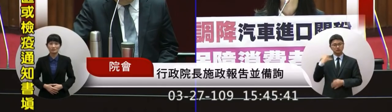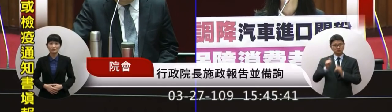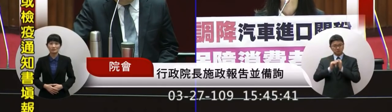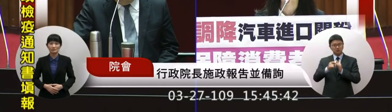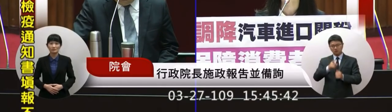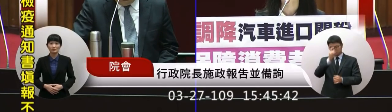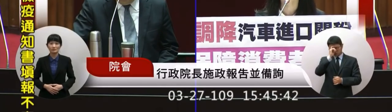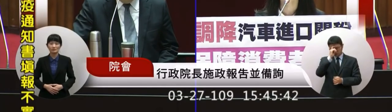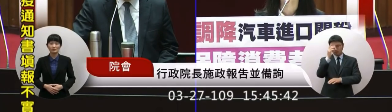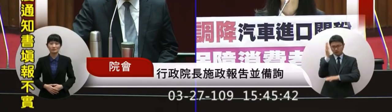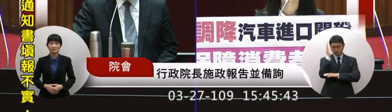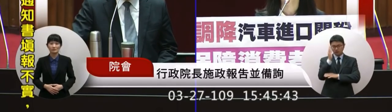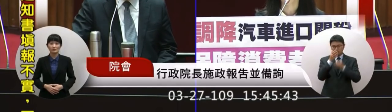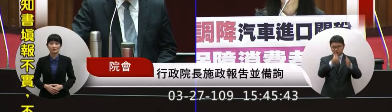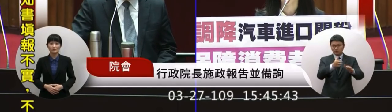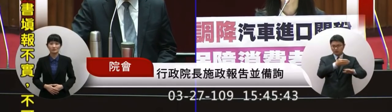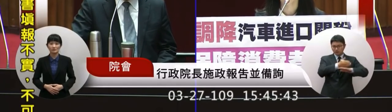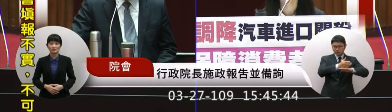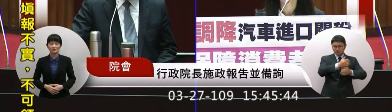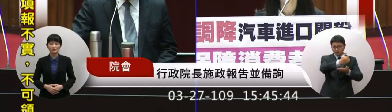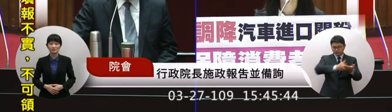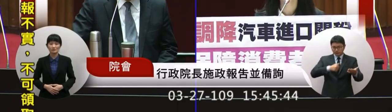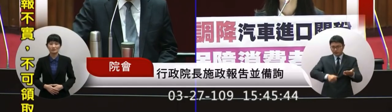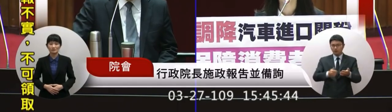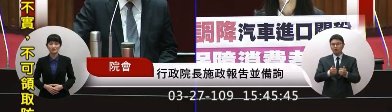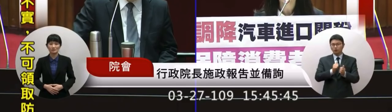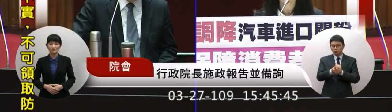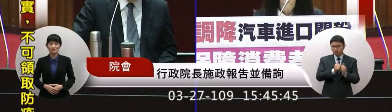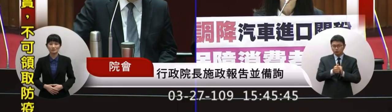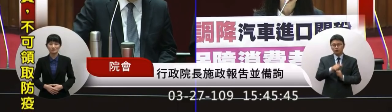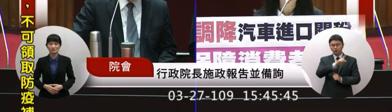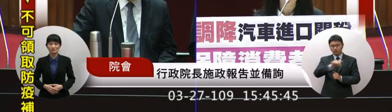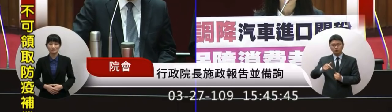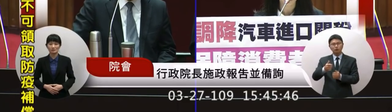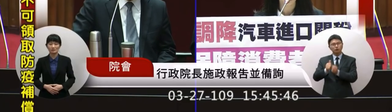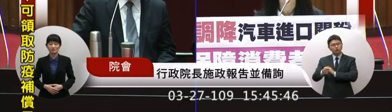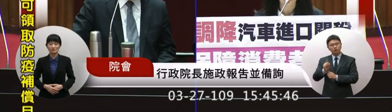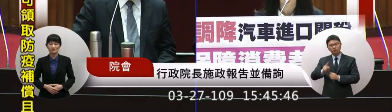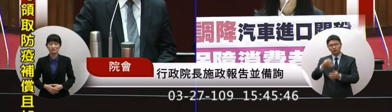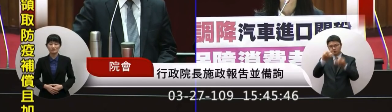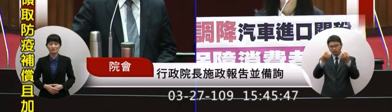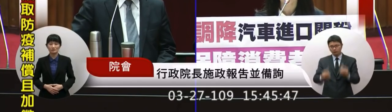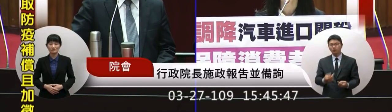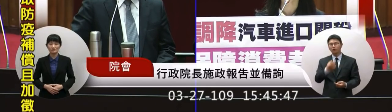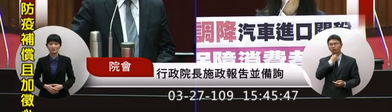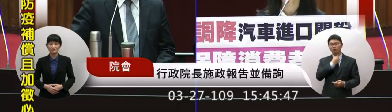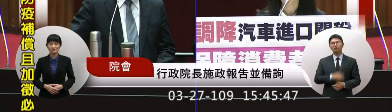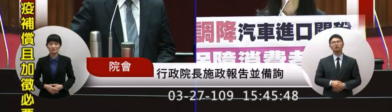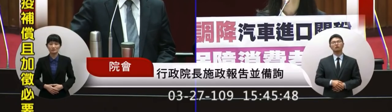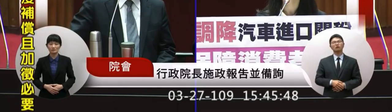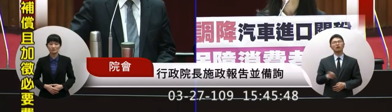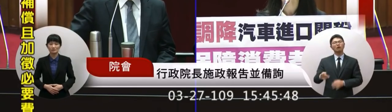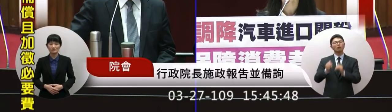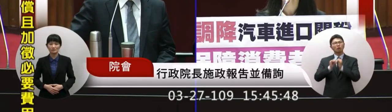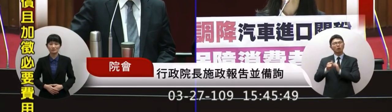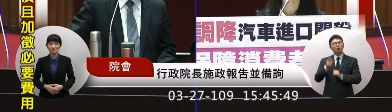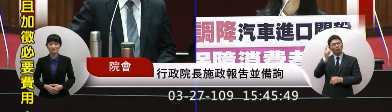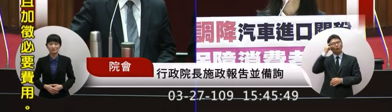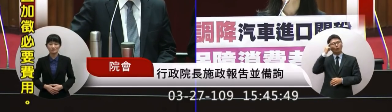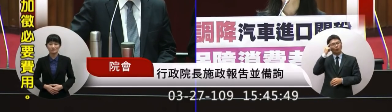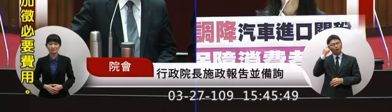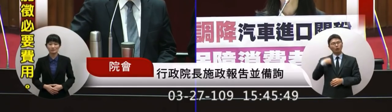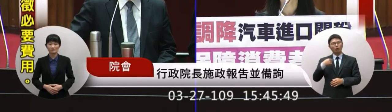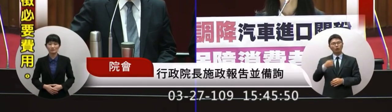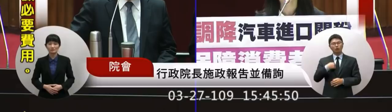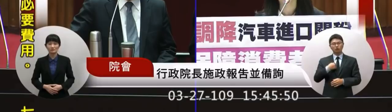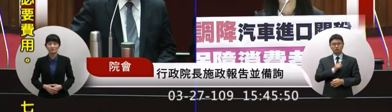是政府能够降低汽车进口的关税、货物税哦，因为这个对我们的民众来讲呢，是长期以来对他们拿纳税